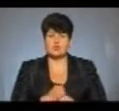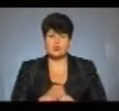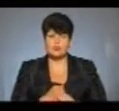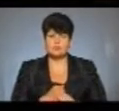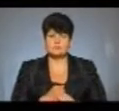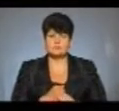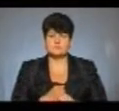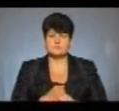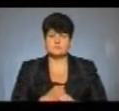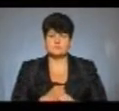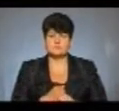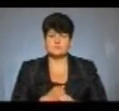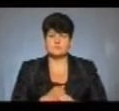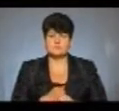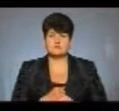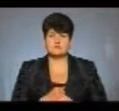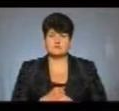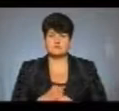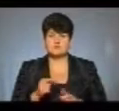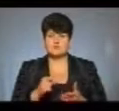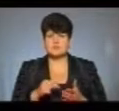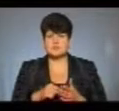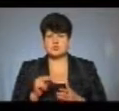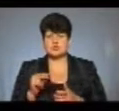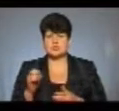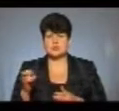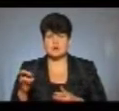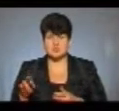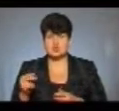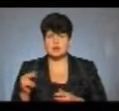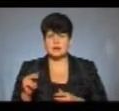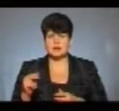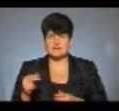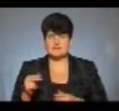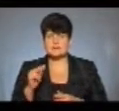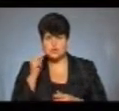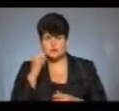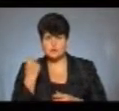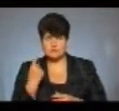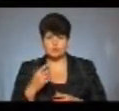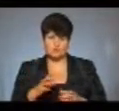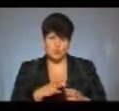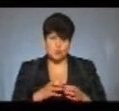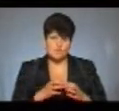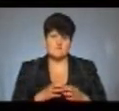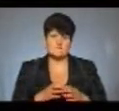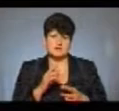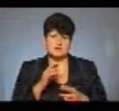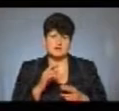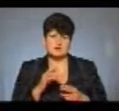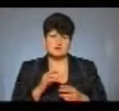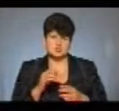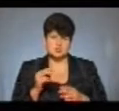місті Ічня Чернігівської області була ліквідація наслідків надзвичайної ситуації. Група виконувала завдання за